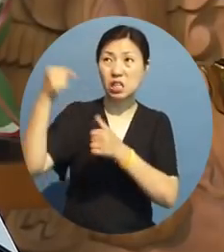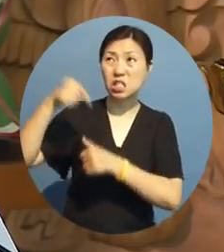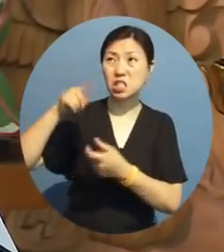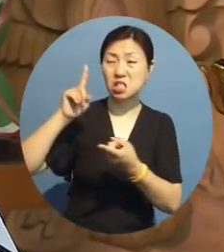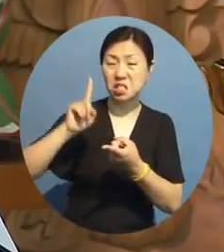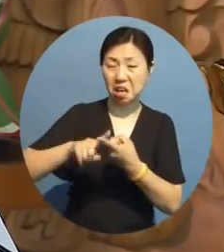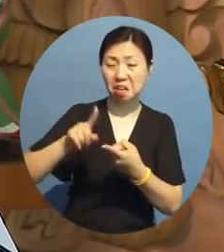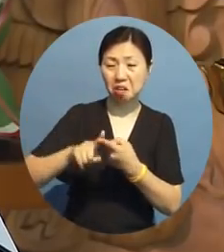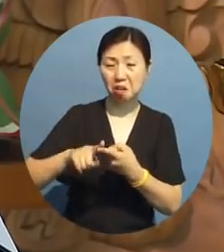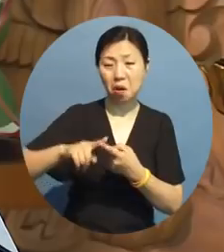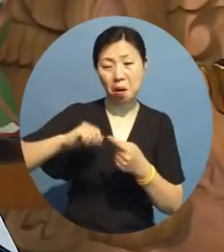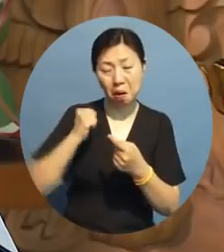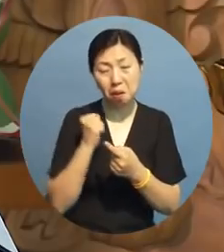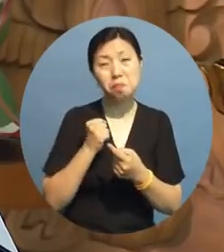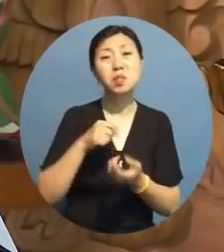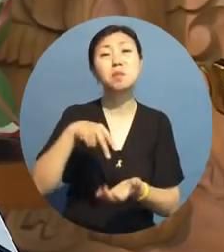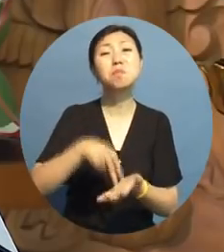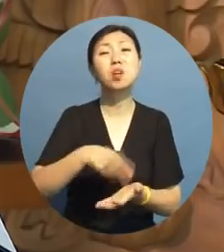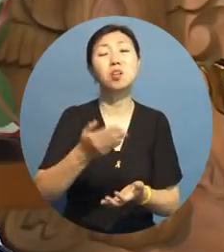수준을 바라나.